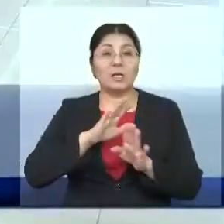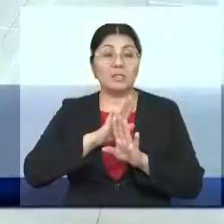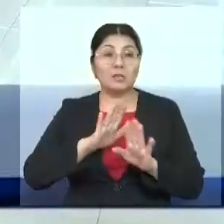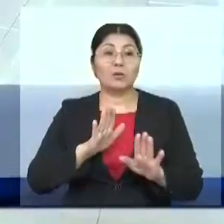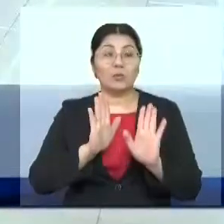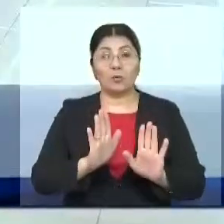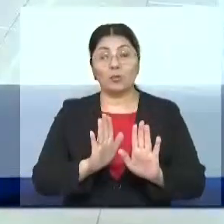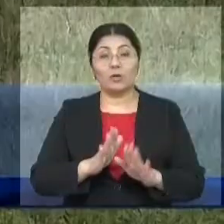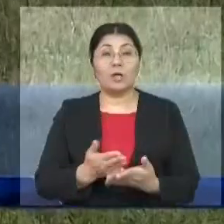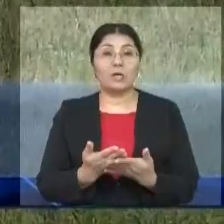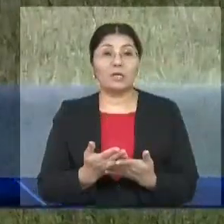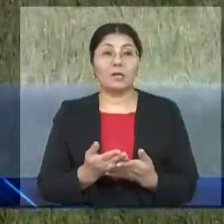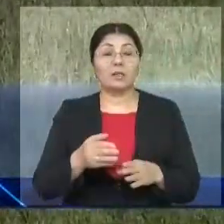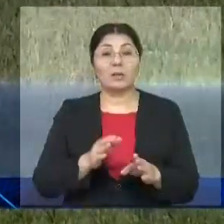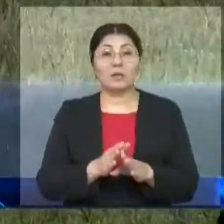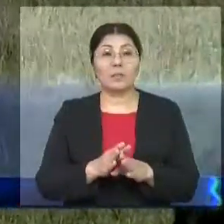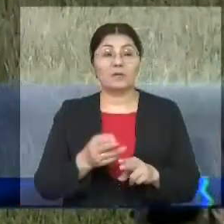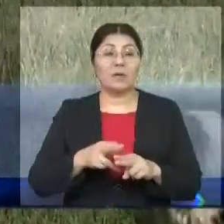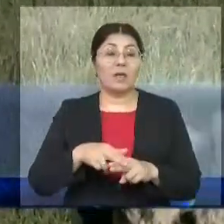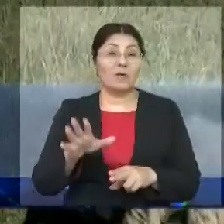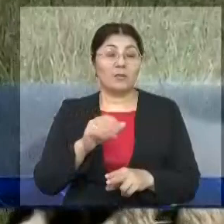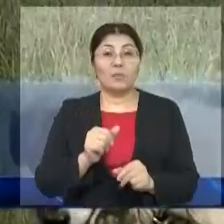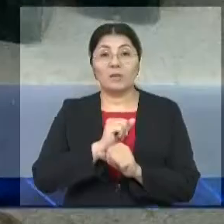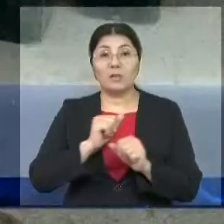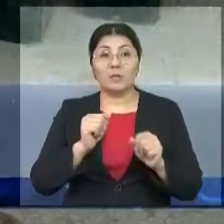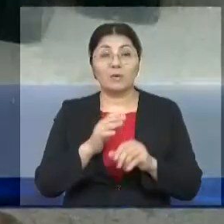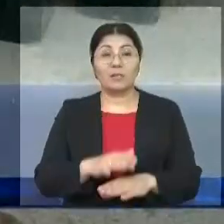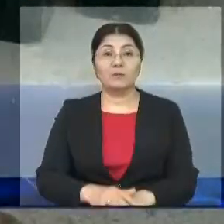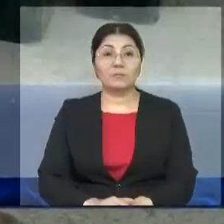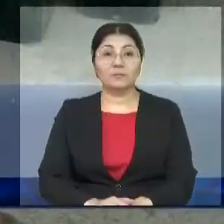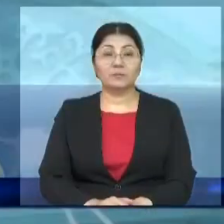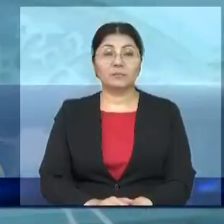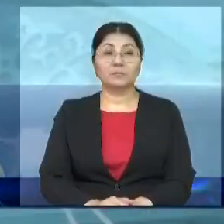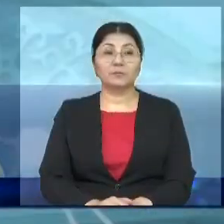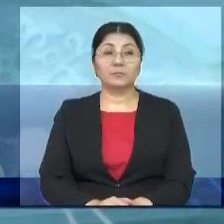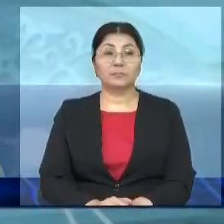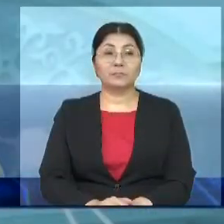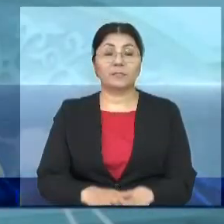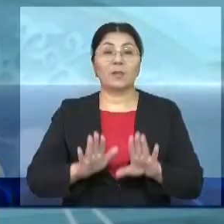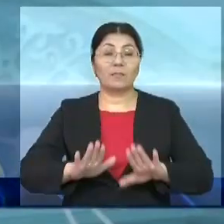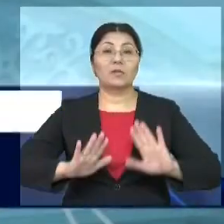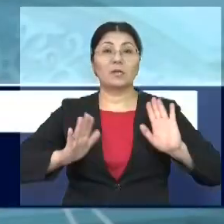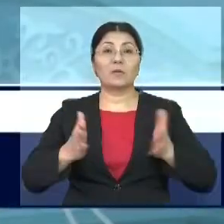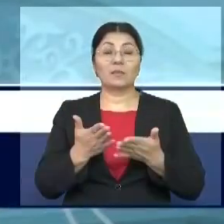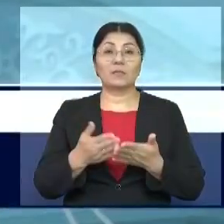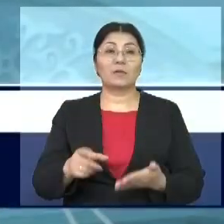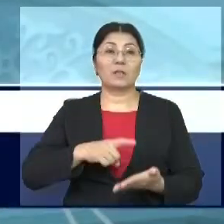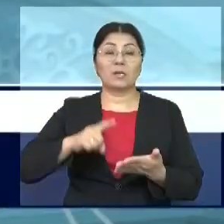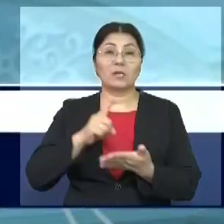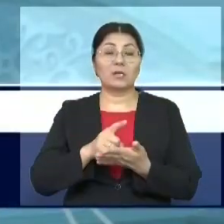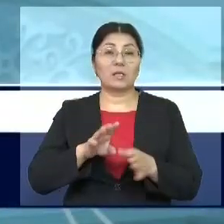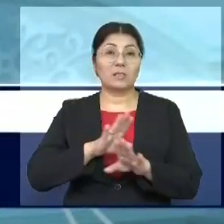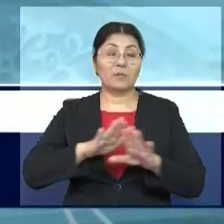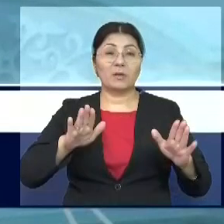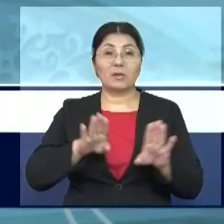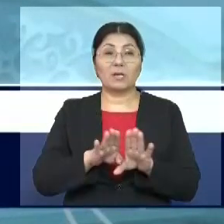торгующими устройствами сотовой связи, метражными товарами, животными и растениями. А в остальных случаях они не должны так, потому